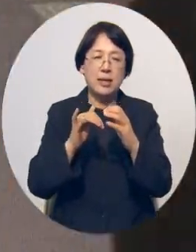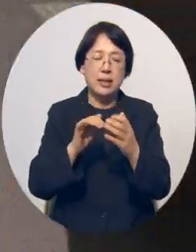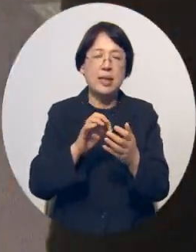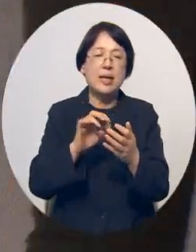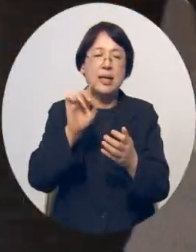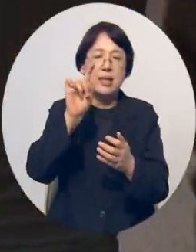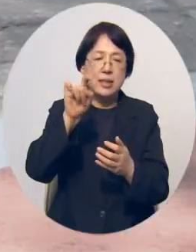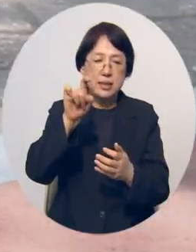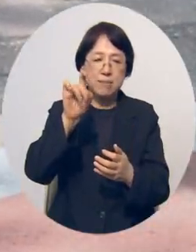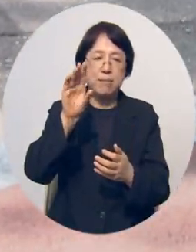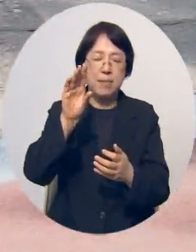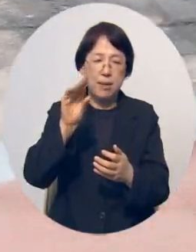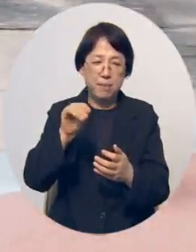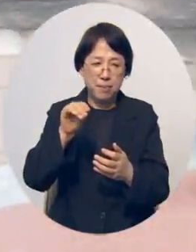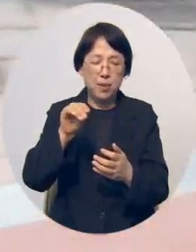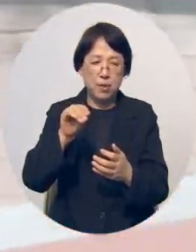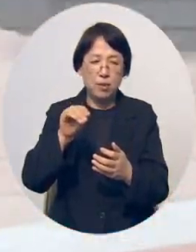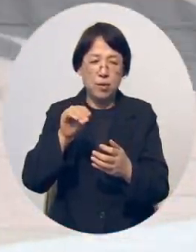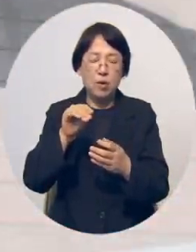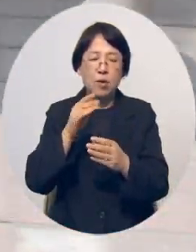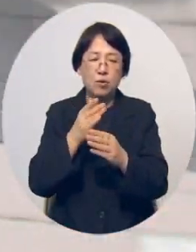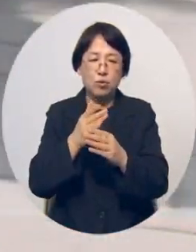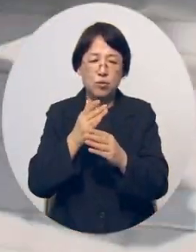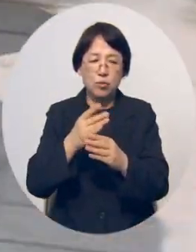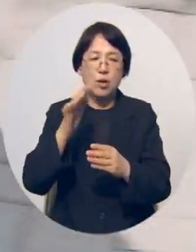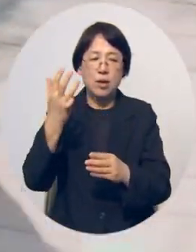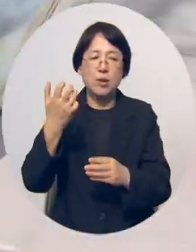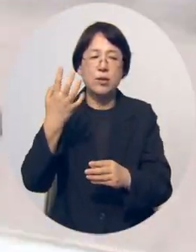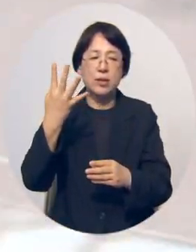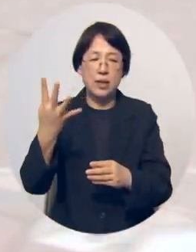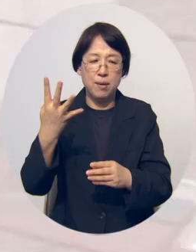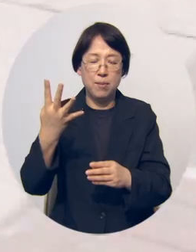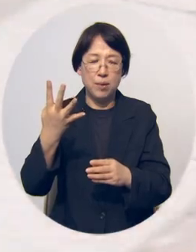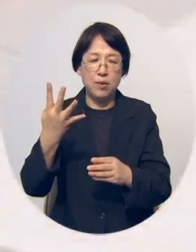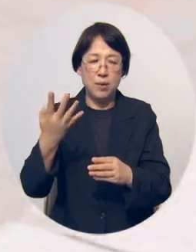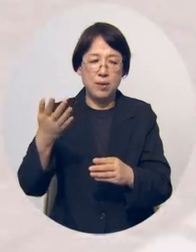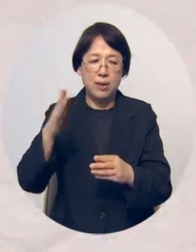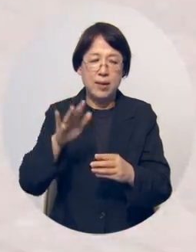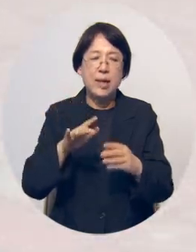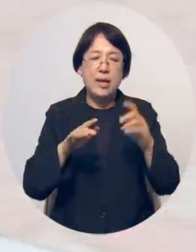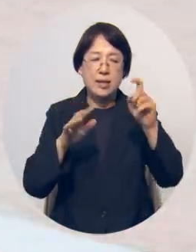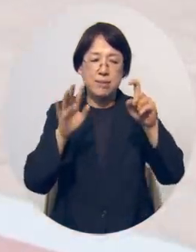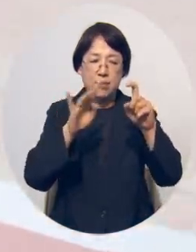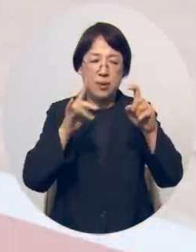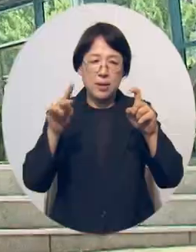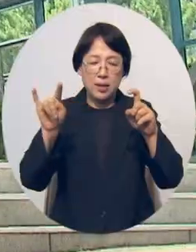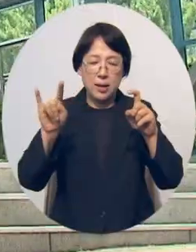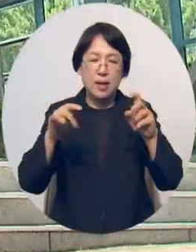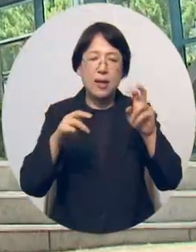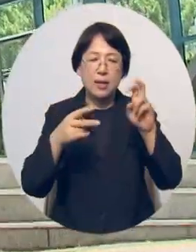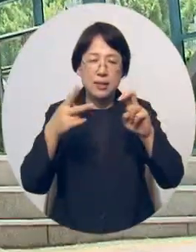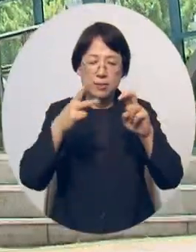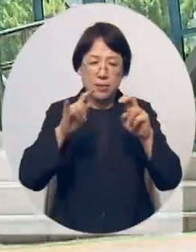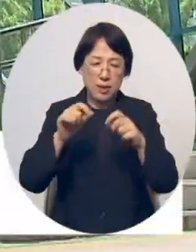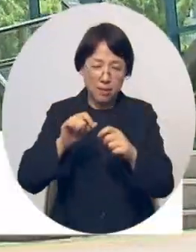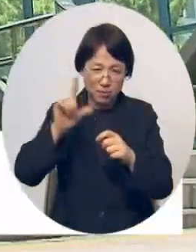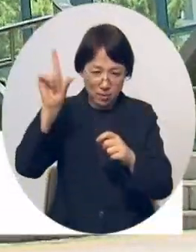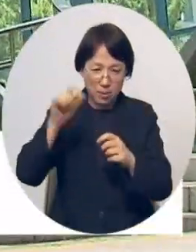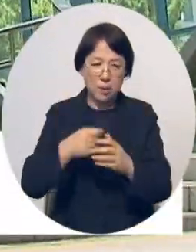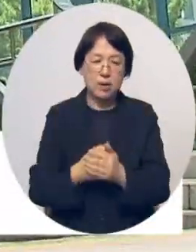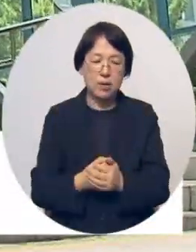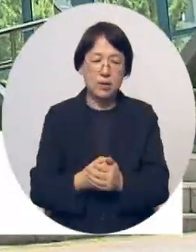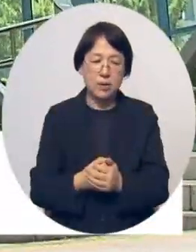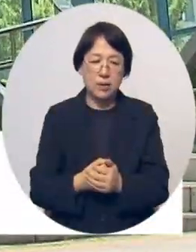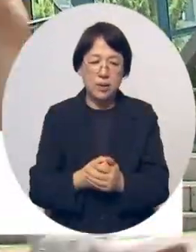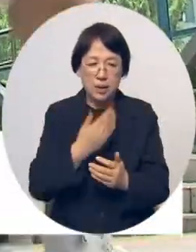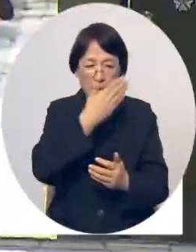네명 수준인 반면 10대는 160.5 20대는 190.8 나타났습니다 청년들 입장에서